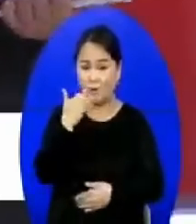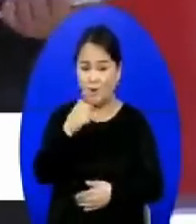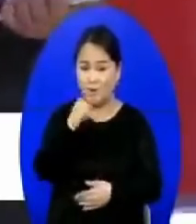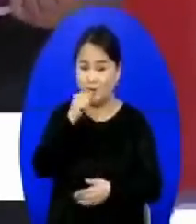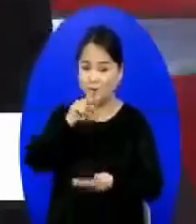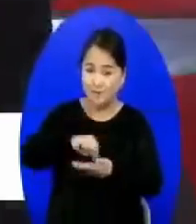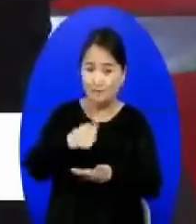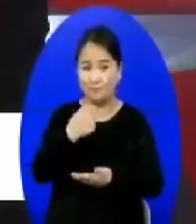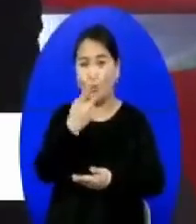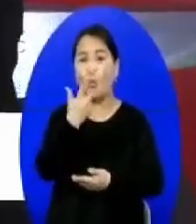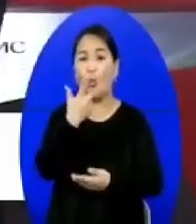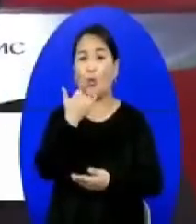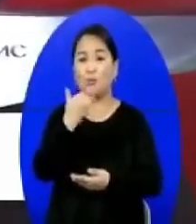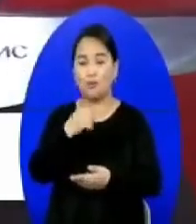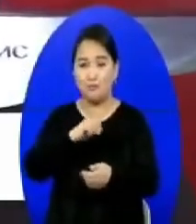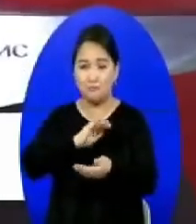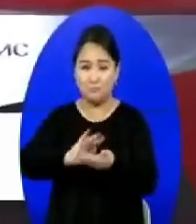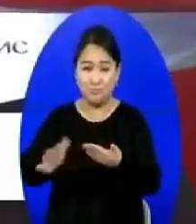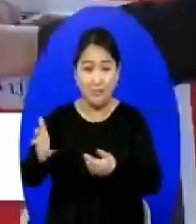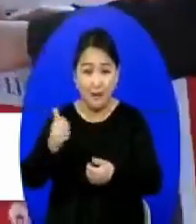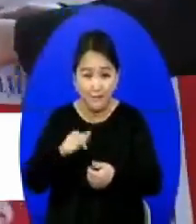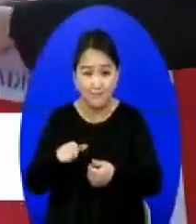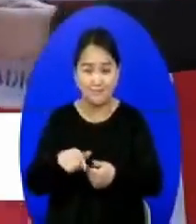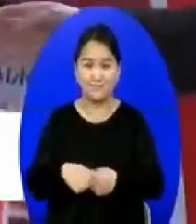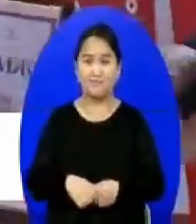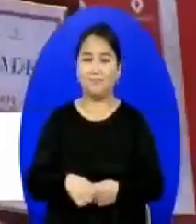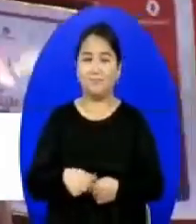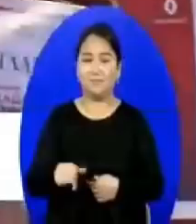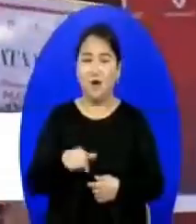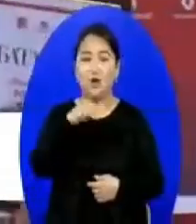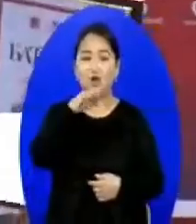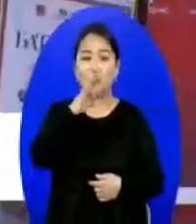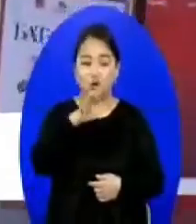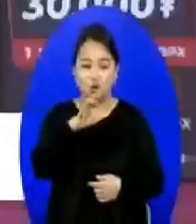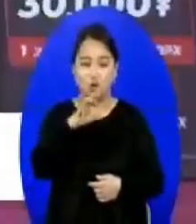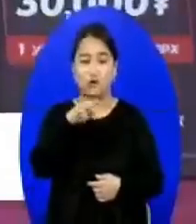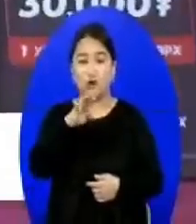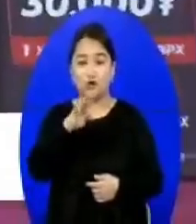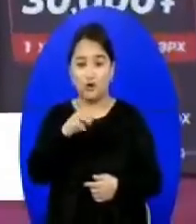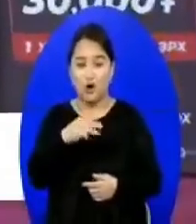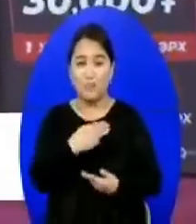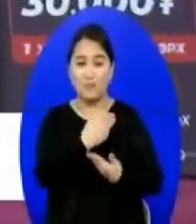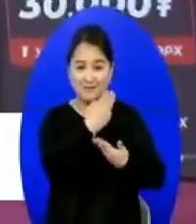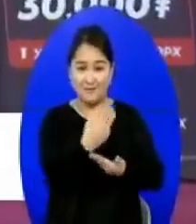шин автомашин эзэн болсон юм. Мөн тус тослогооны эрхим бичиг эзэдэгч энэ үеэр тодорлоо.